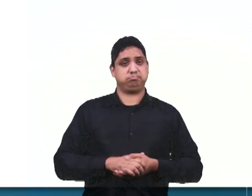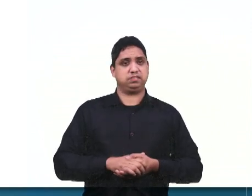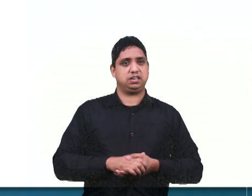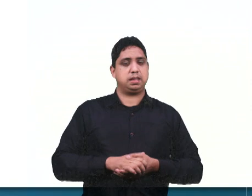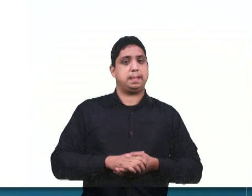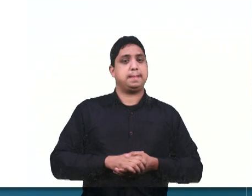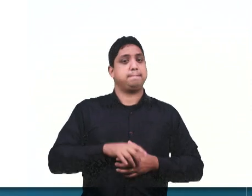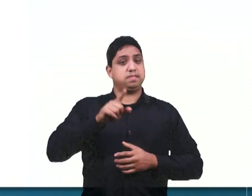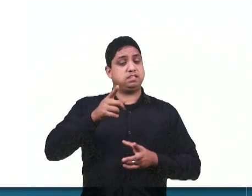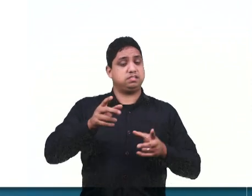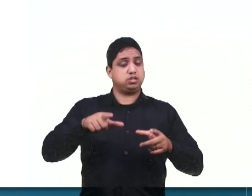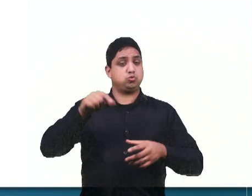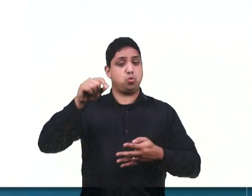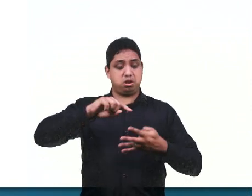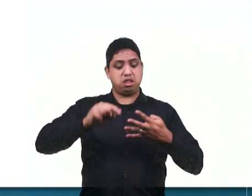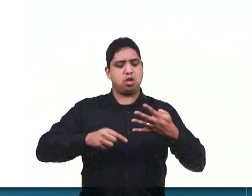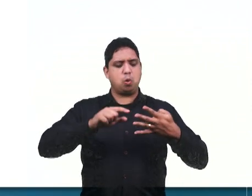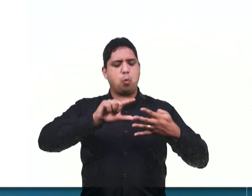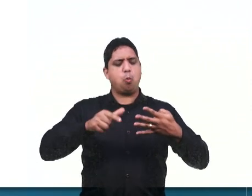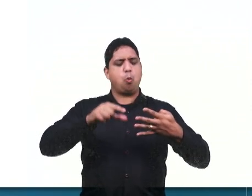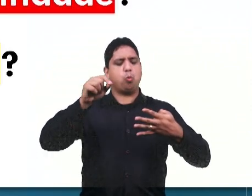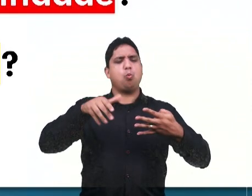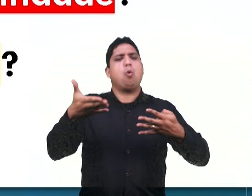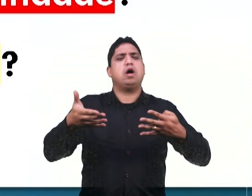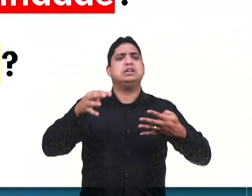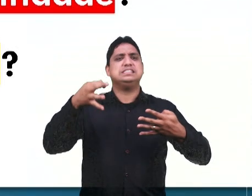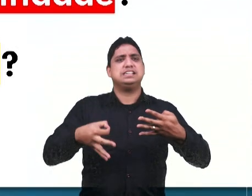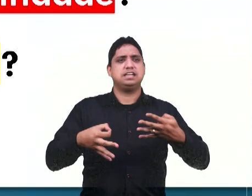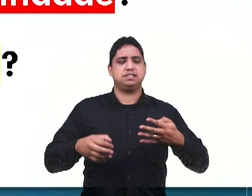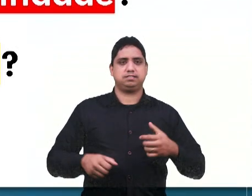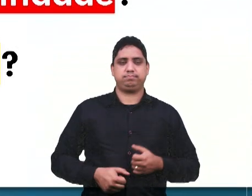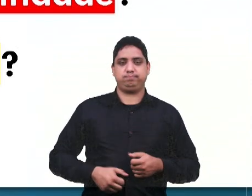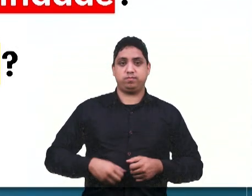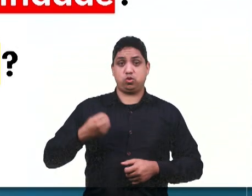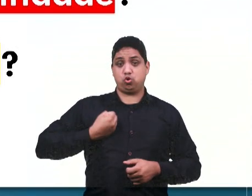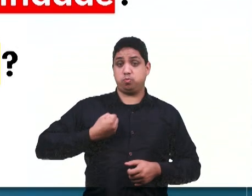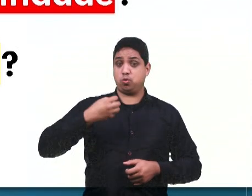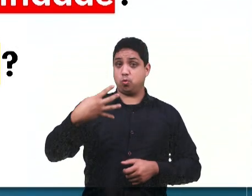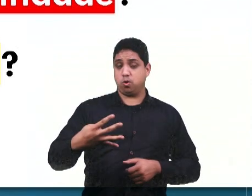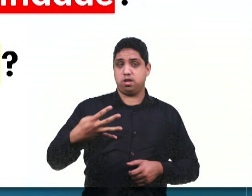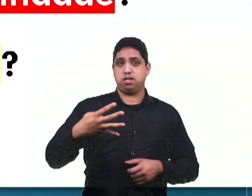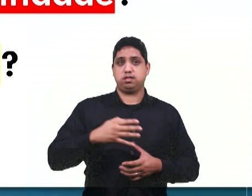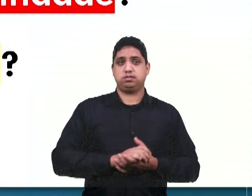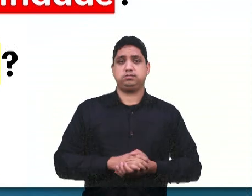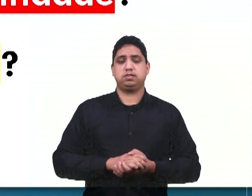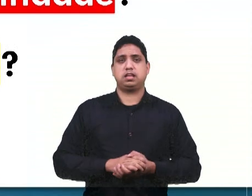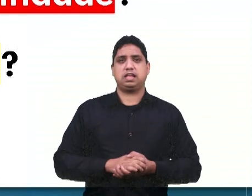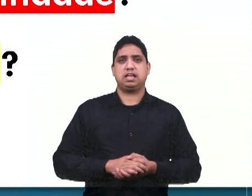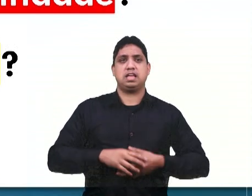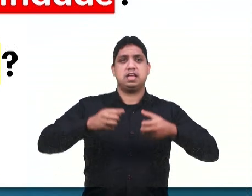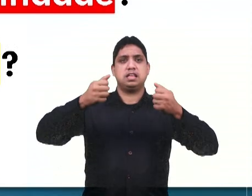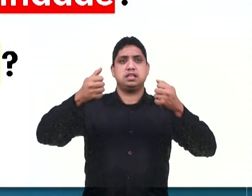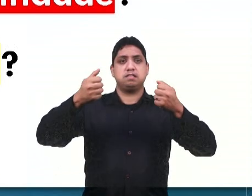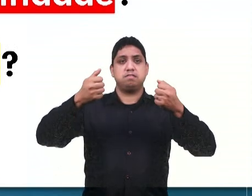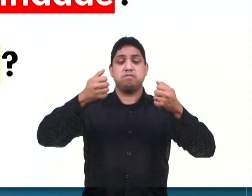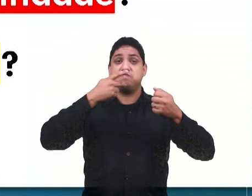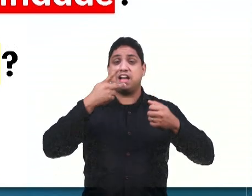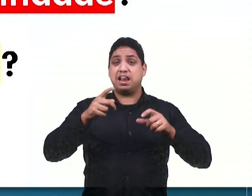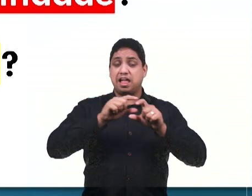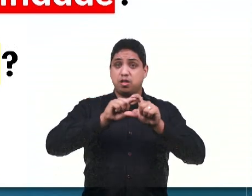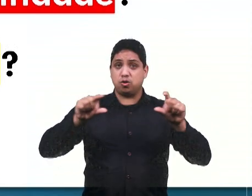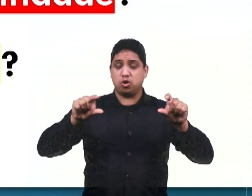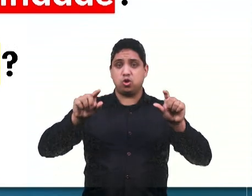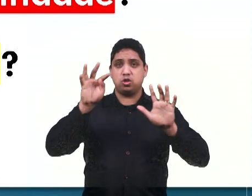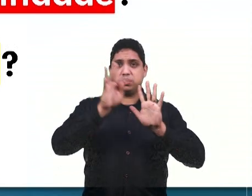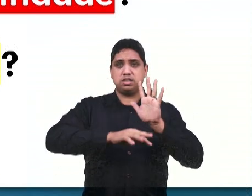de la chair. Donc, vous allez choisir lequel des réponses c'est la bonne. Donc, encore à tous, la question 4. C'était un